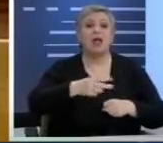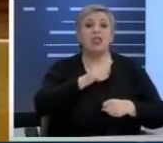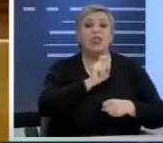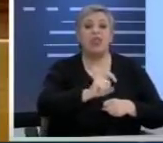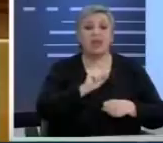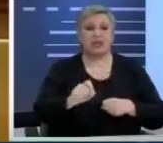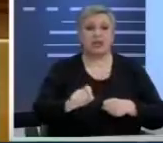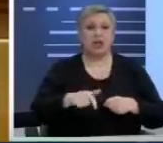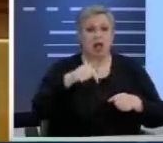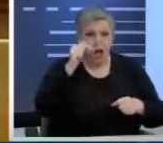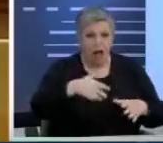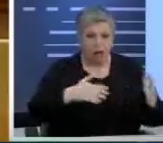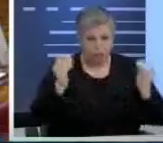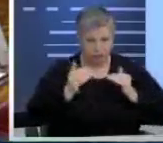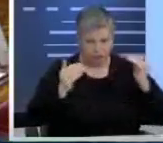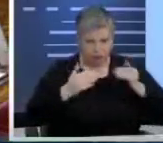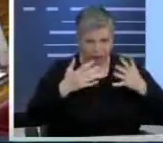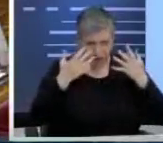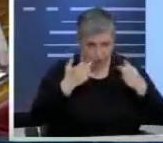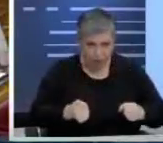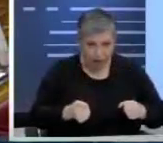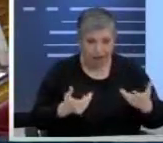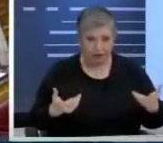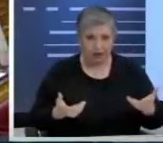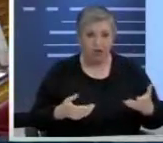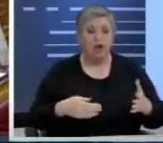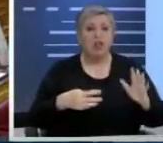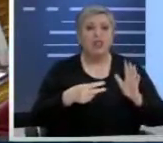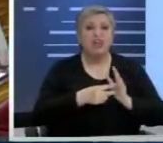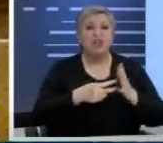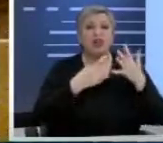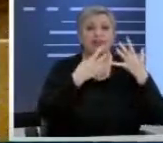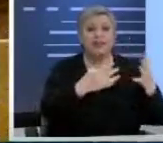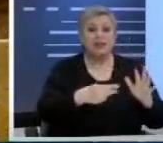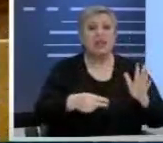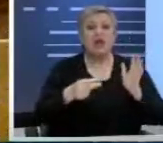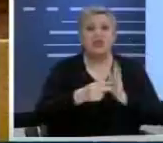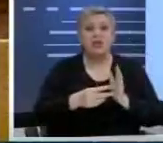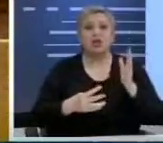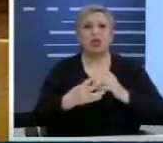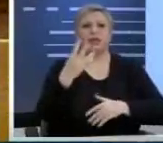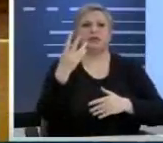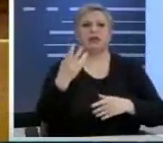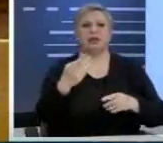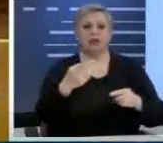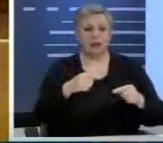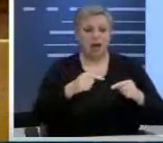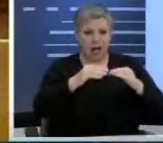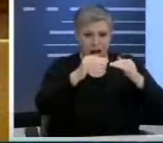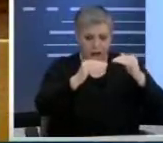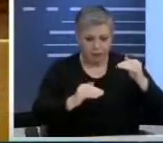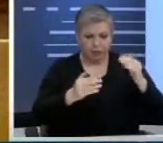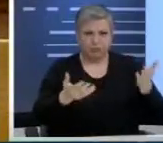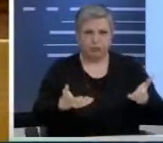το αμφισβητήσει κανένας. Είναι αριθμή τι ήταν το 9, τι ήταν το 14 και διαφορά. Το δικό σας είναι ένα